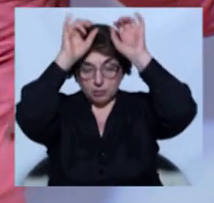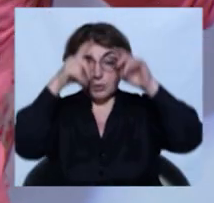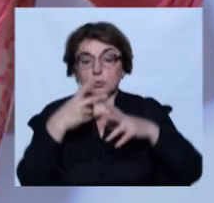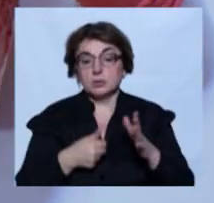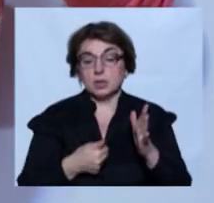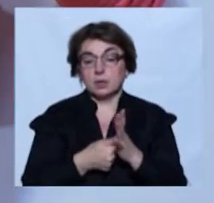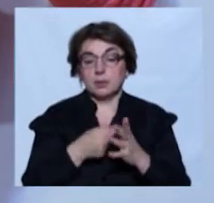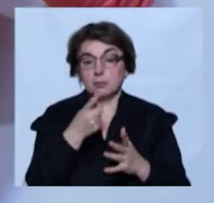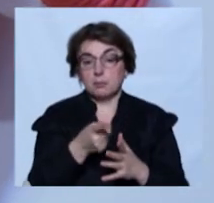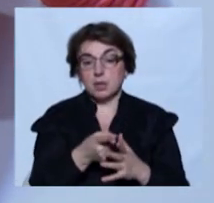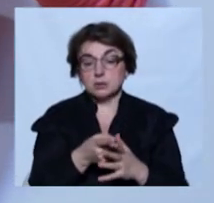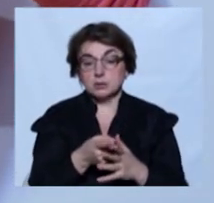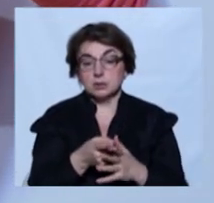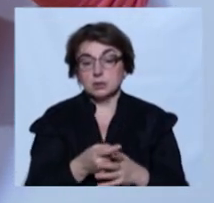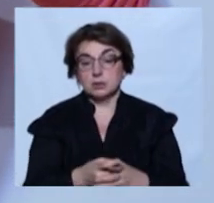ეხმარება